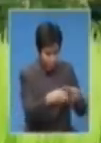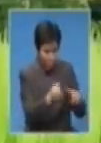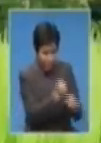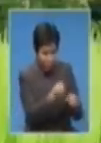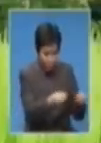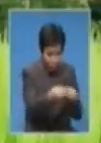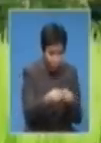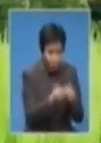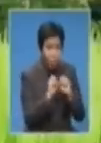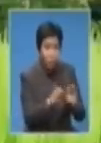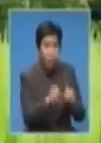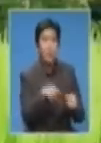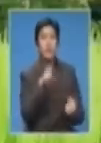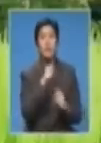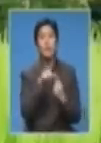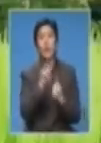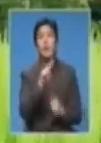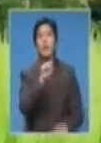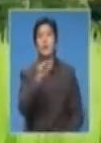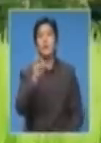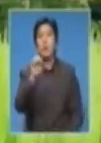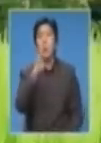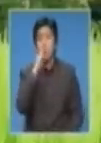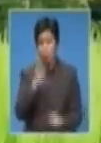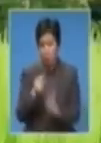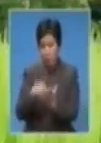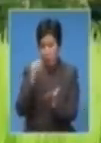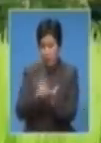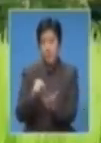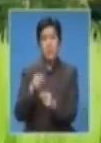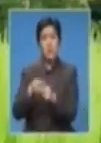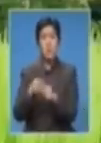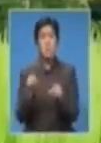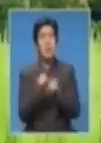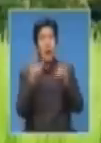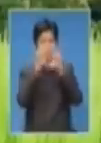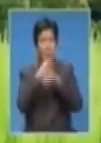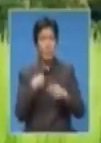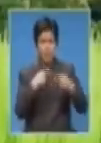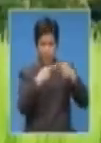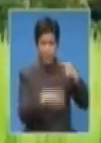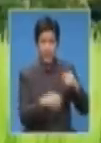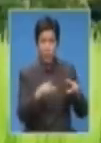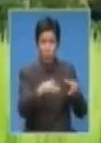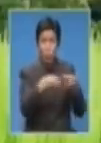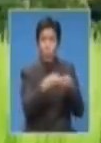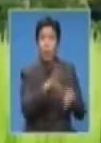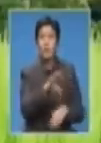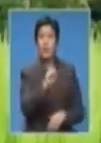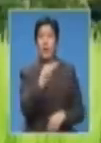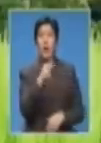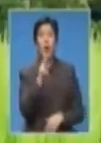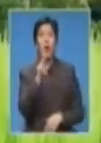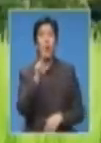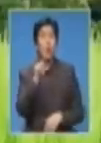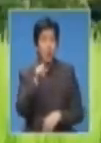านี้เกิดมาให้ได้ SME วันนี้ถ้าไม่จดทะเบียนก็ลำบากนะเหมือนกับสากลเนี่ยมีอยู่7 6อย่างมั้ง6อย่างตามแนวพ่อพี่หัวเนี่ย6อย่าง